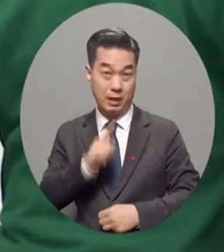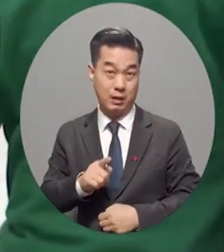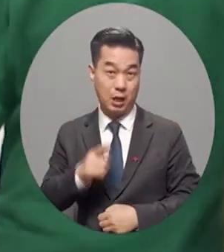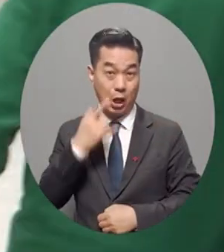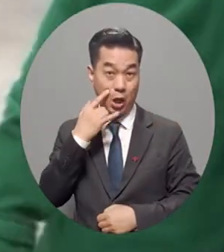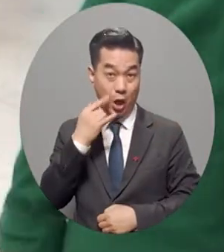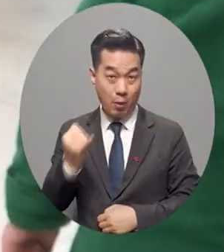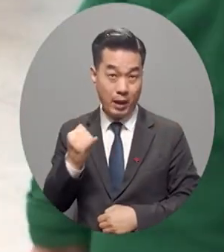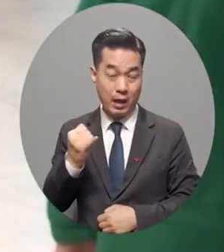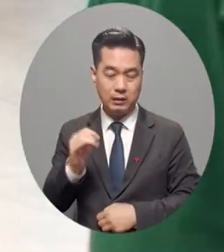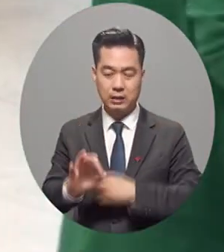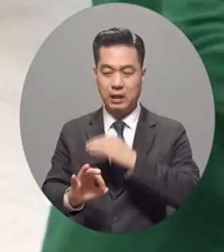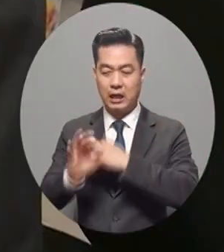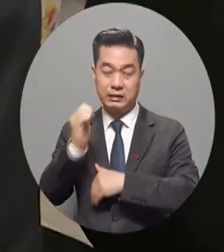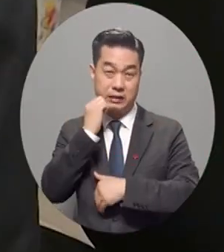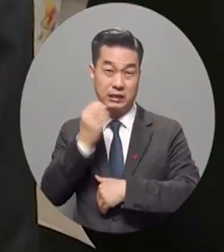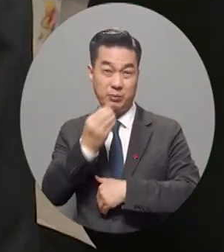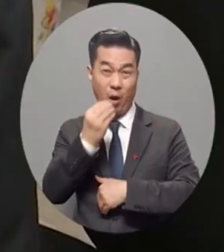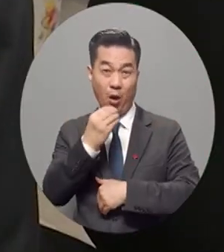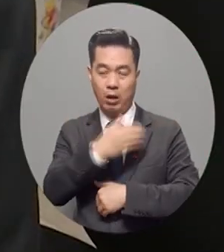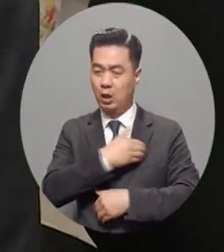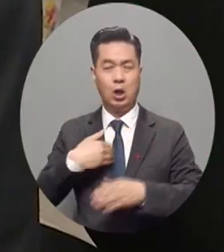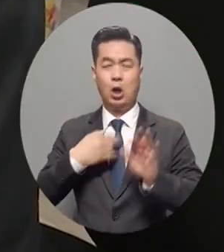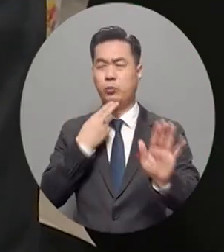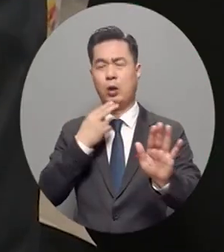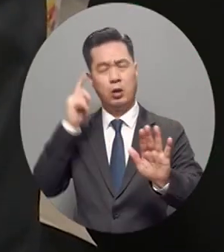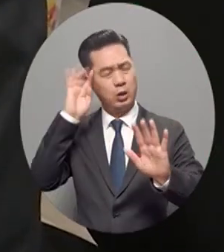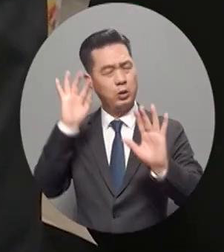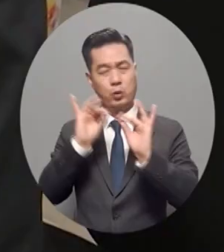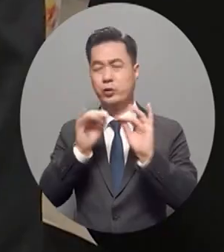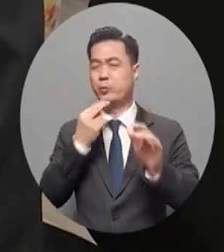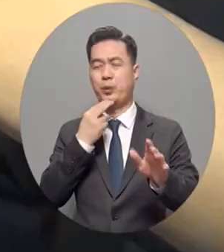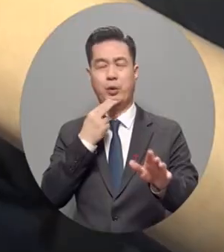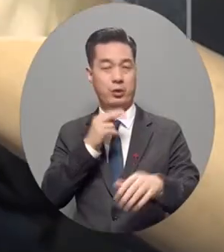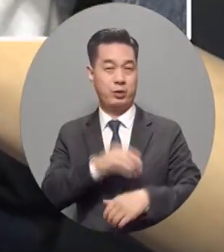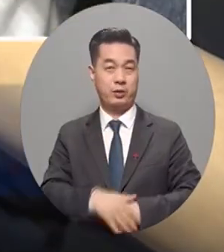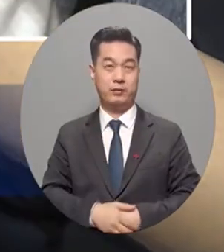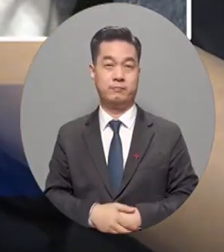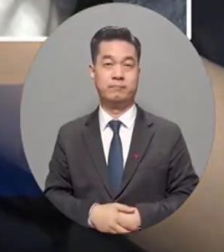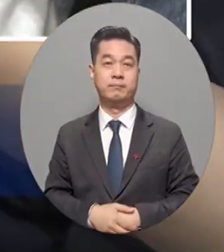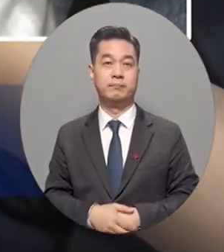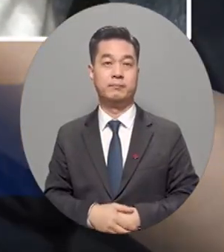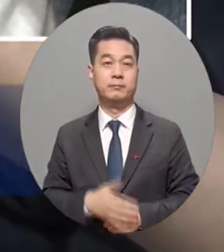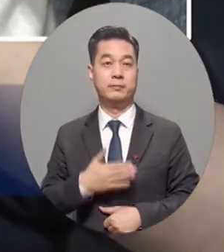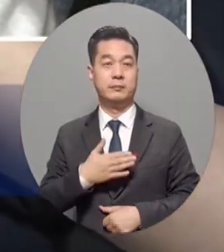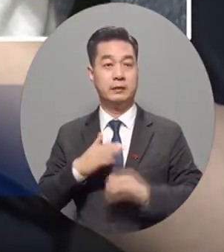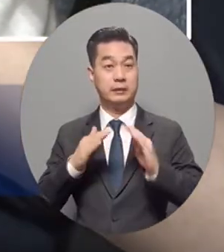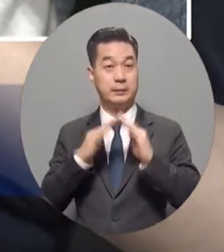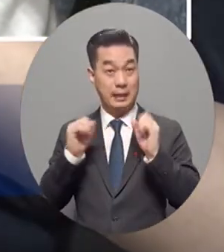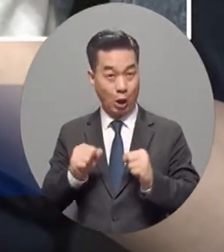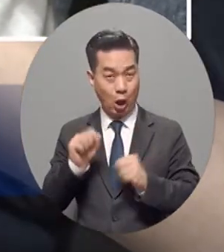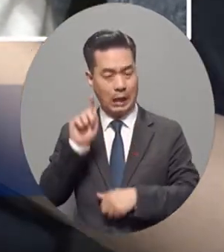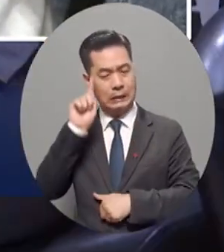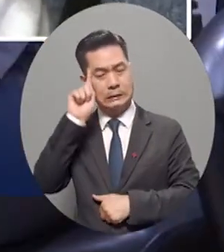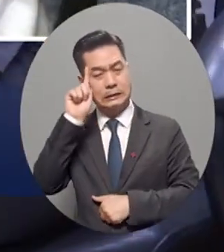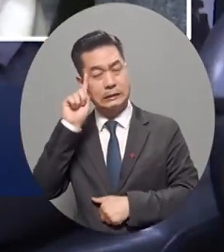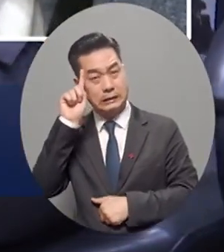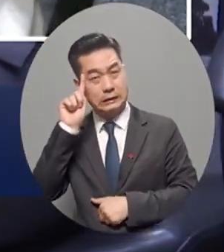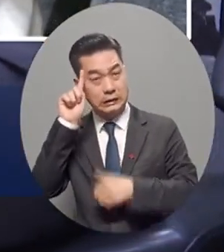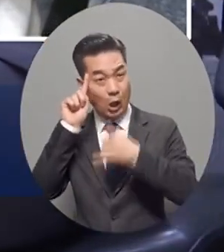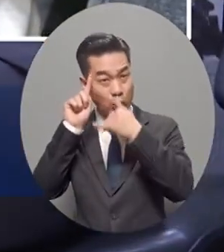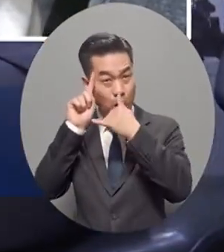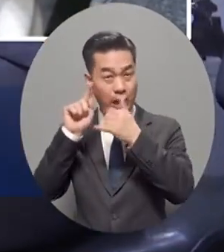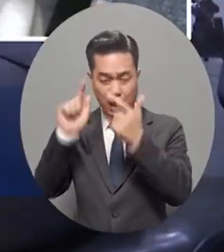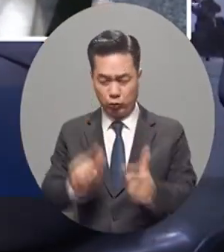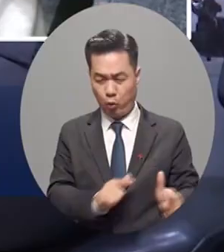엄마들은 브런치를 즐길 여유가 없다며 동의하지 않는 모습입니다. 집에 있어도 신경이 되게 많이 쓰이거든요. 하루